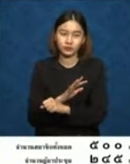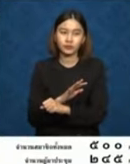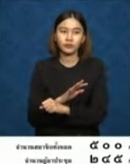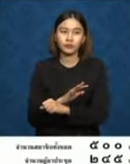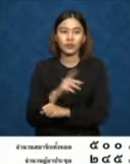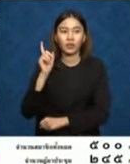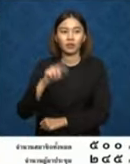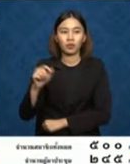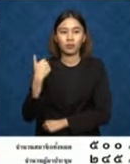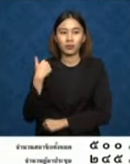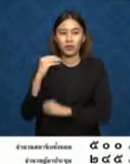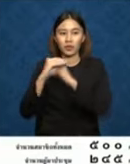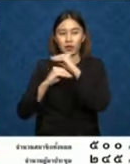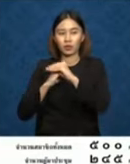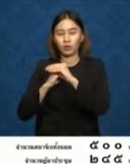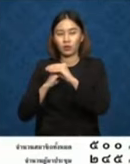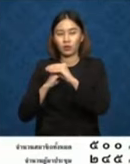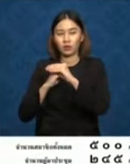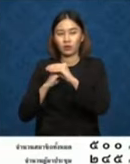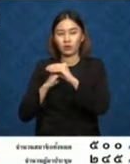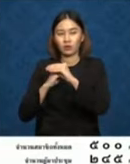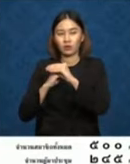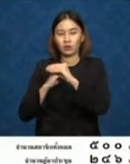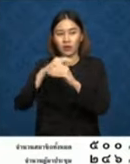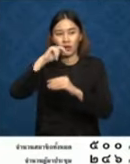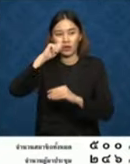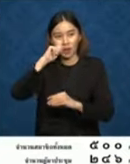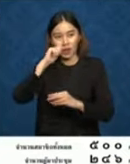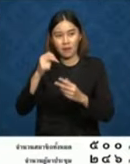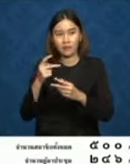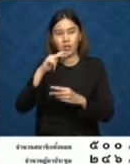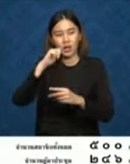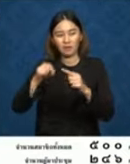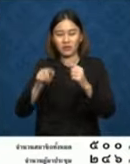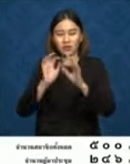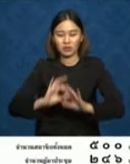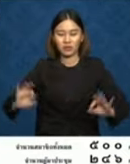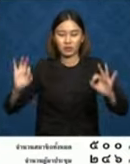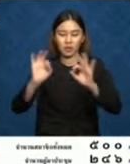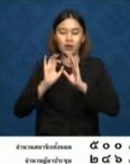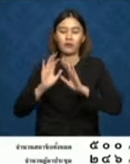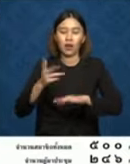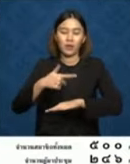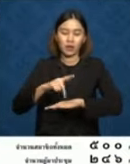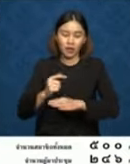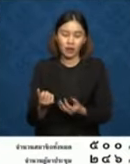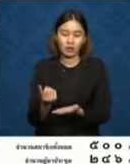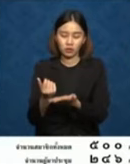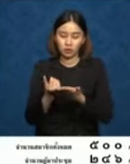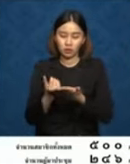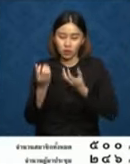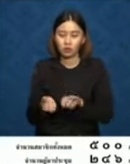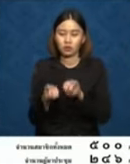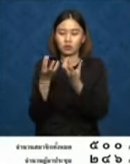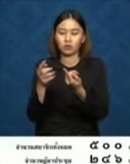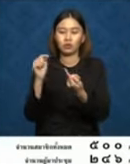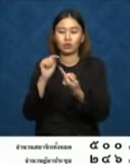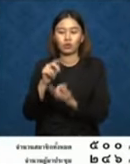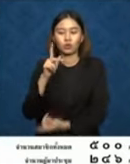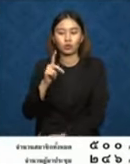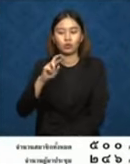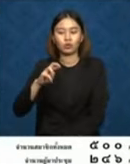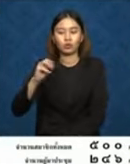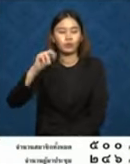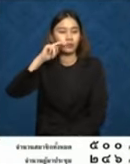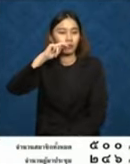จะต้องมีโครงการที่มีการผันน้ำจากเกาะวารีเนี่ยเป็นสิ่งสำคัญกับเรียนท่านประธานได้ช่วยส่งเรื่องนี้ให้กับทางชลประท